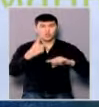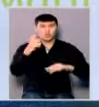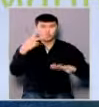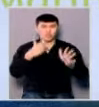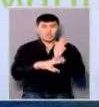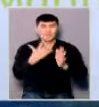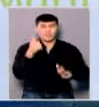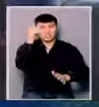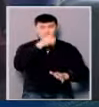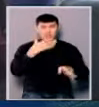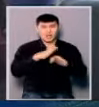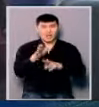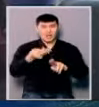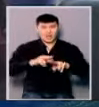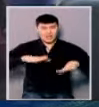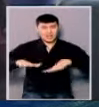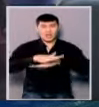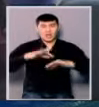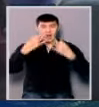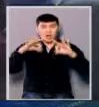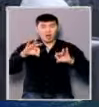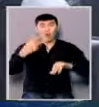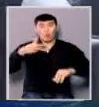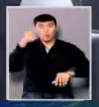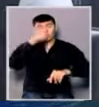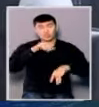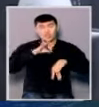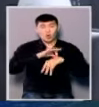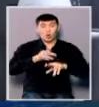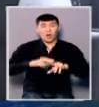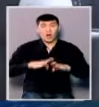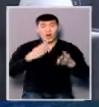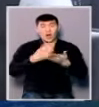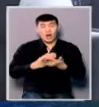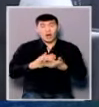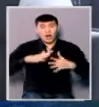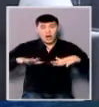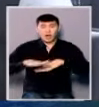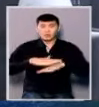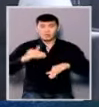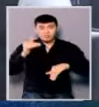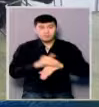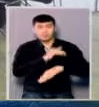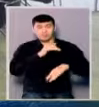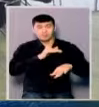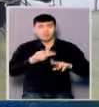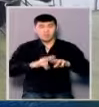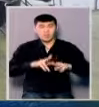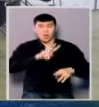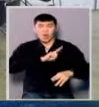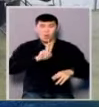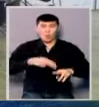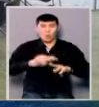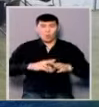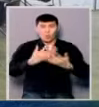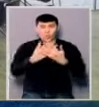орай ұйымдастырылды. Бұл шара ел тәуелсіздігінің 30 жылдығы аясында өтті. Мақсат – қара халықтың қамы үшін азаттық жолында құрбан болған